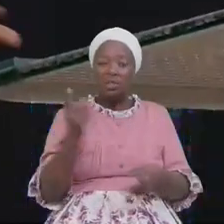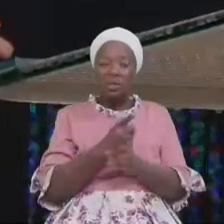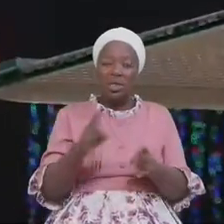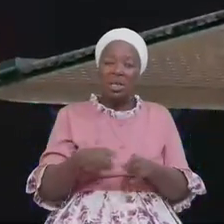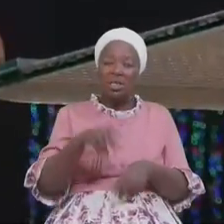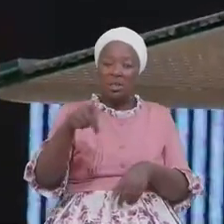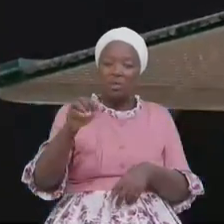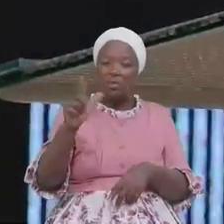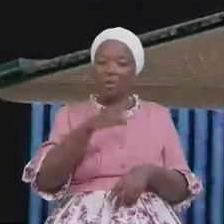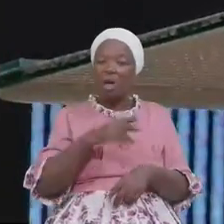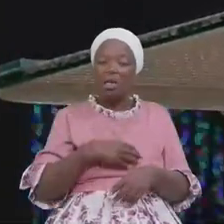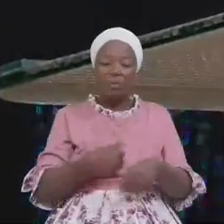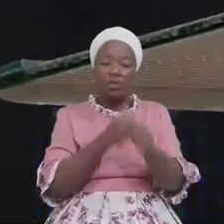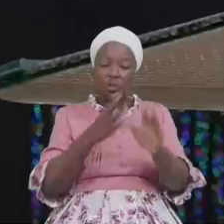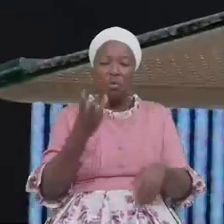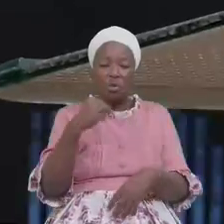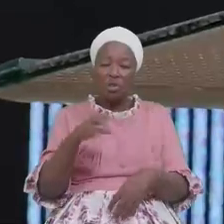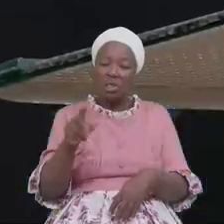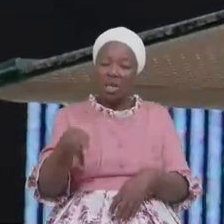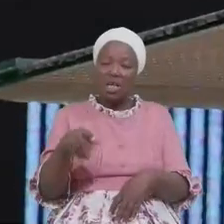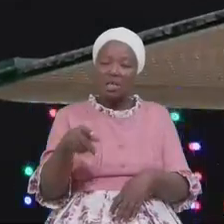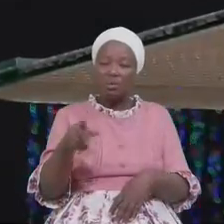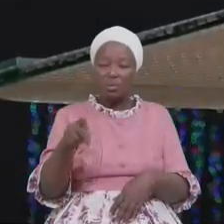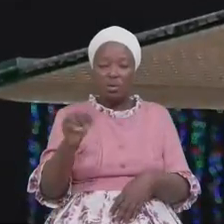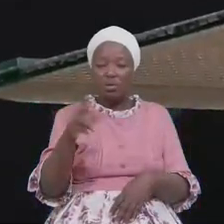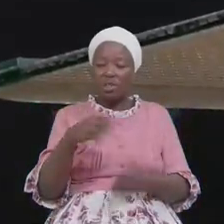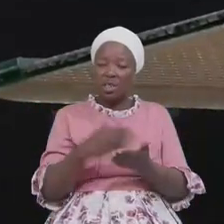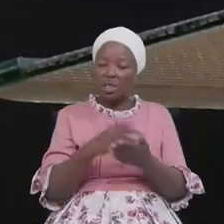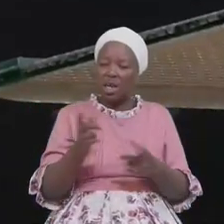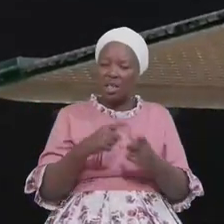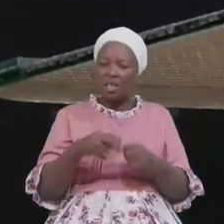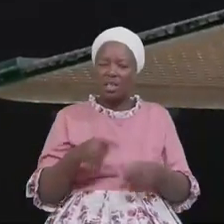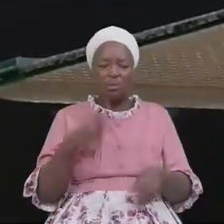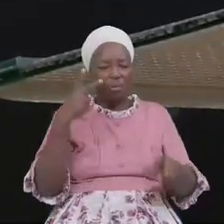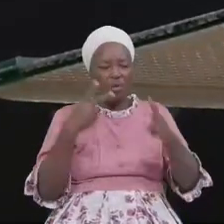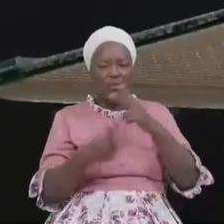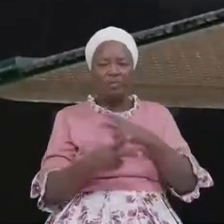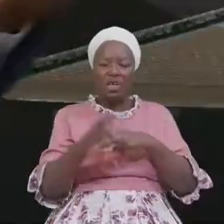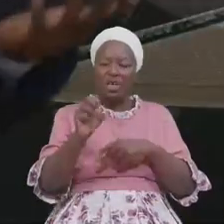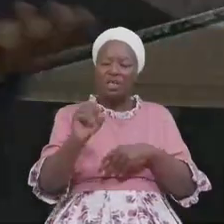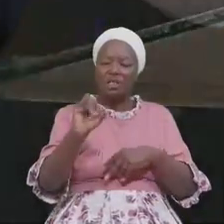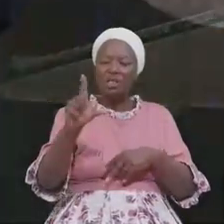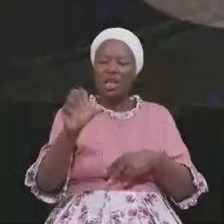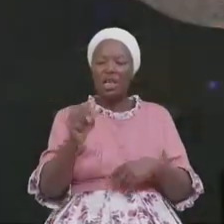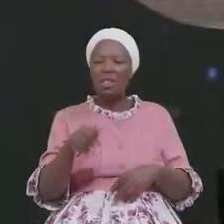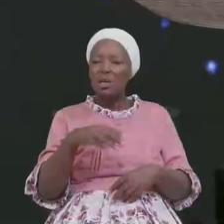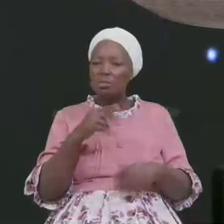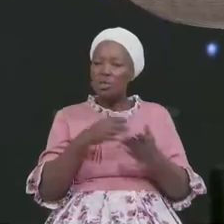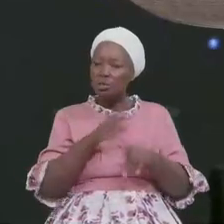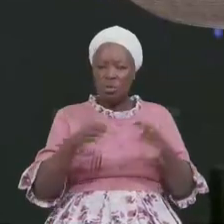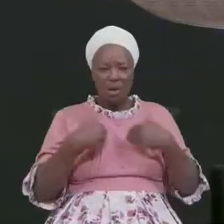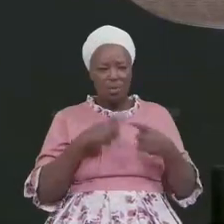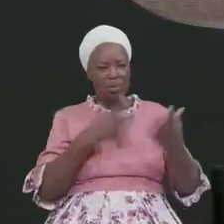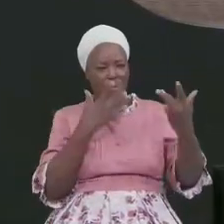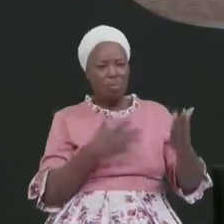Saint apôtre Paul pouvait chanter. Et le prophète Silas Ogama. Nous n'avons pas besoin d'attendre